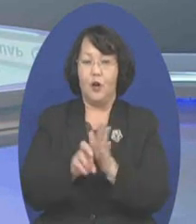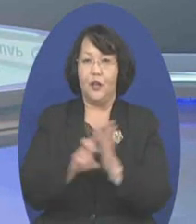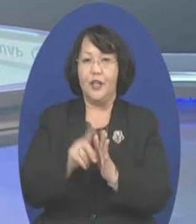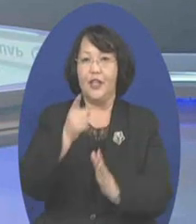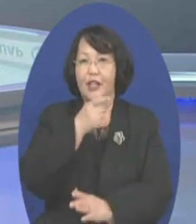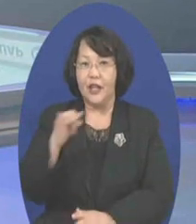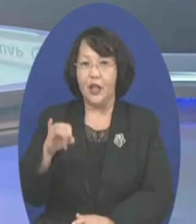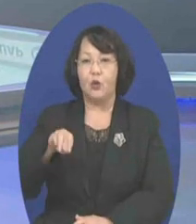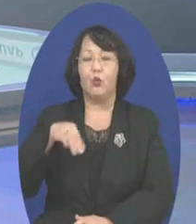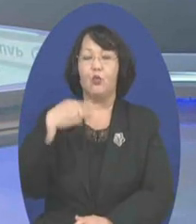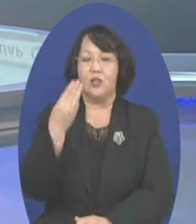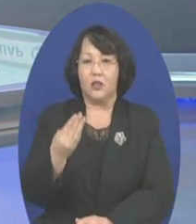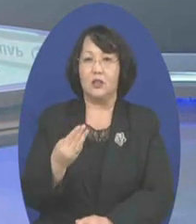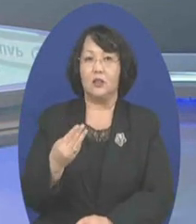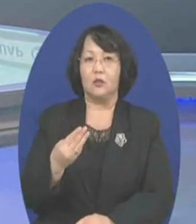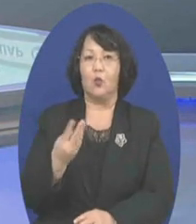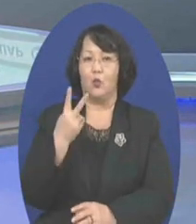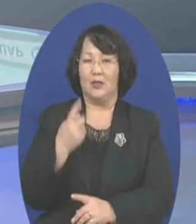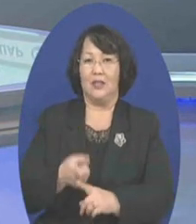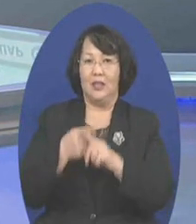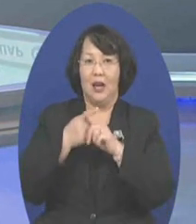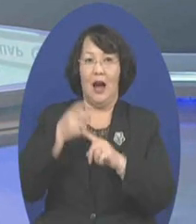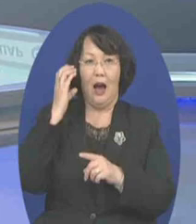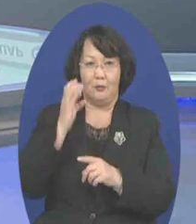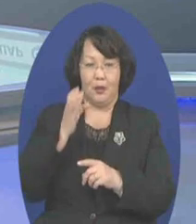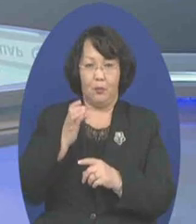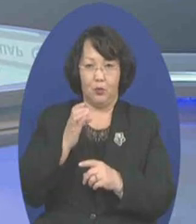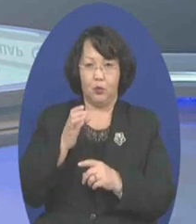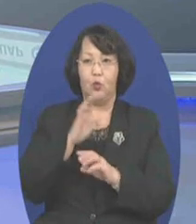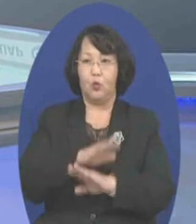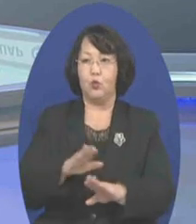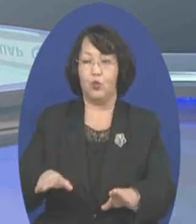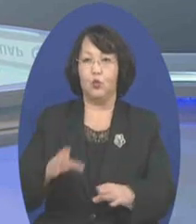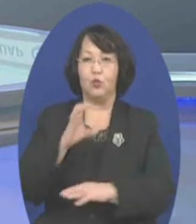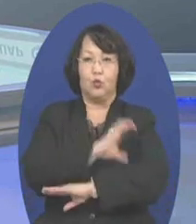цаасан учраас 6 сургуулийн автобус сурагчдад үйлчлэх боломжгүй болоод байгааг болоод